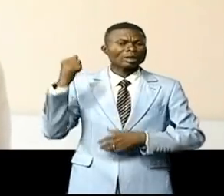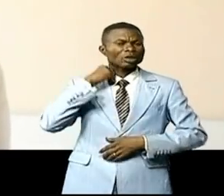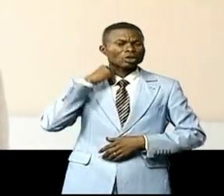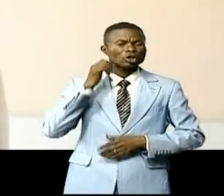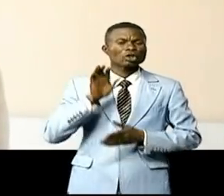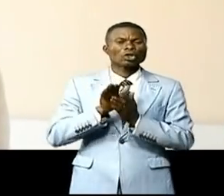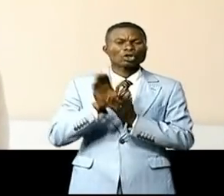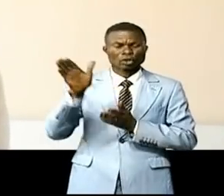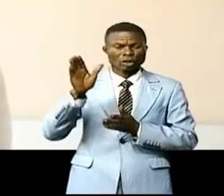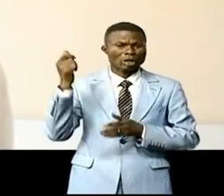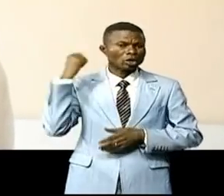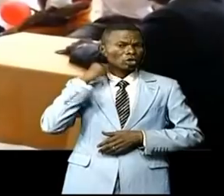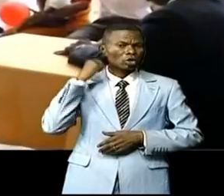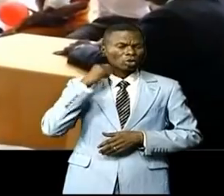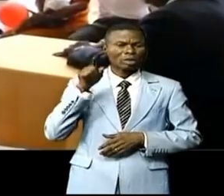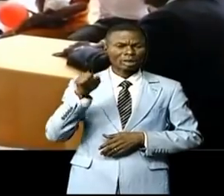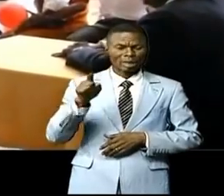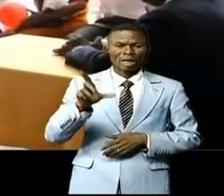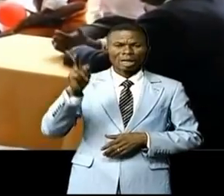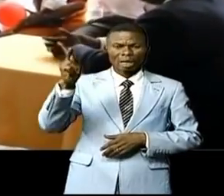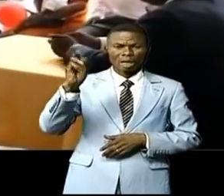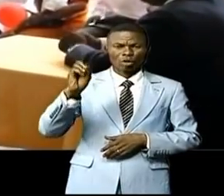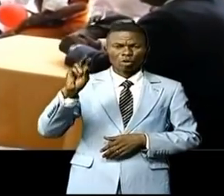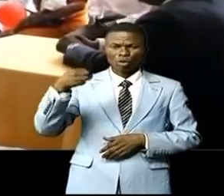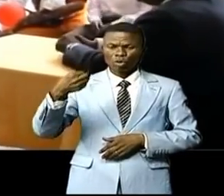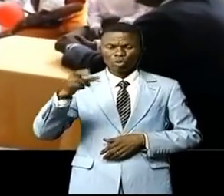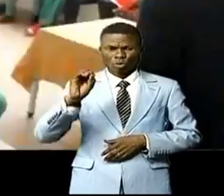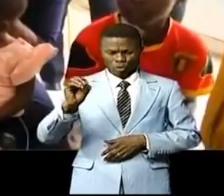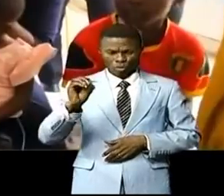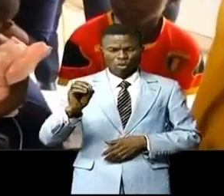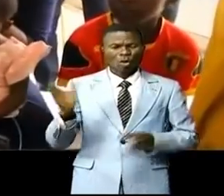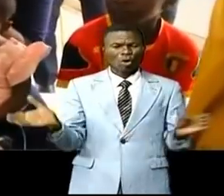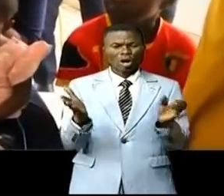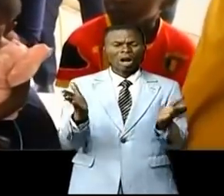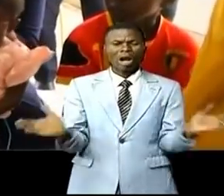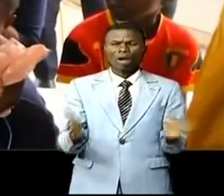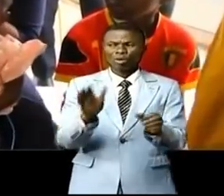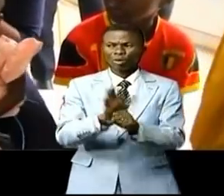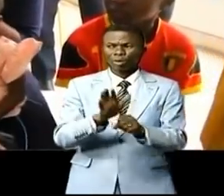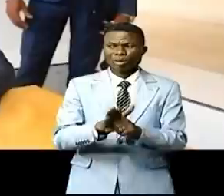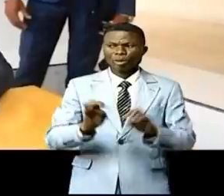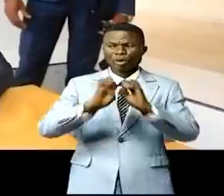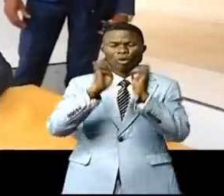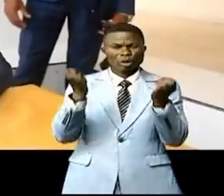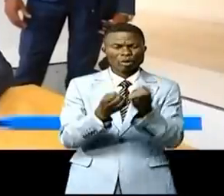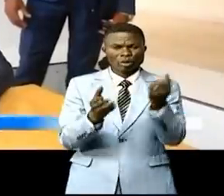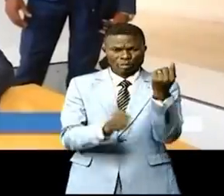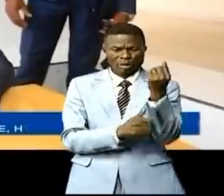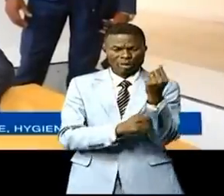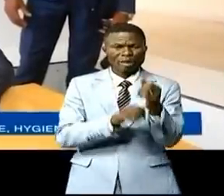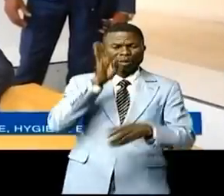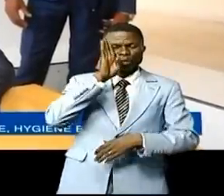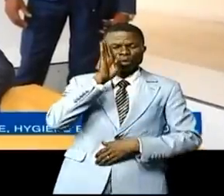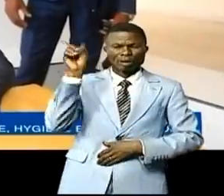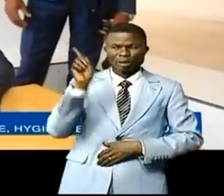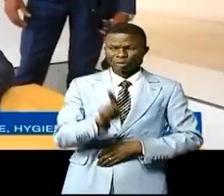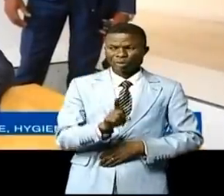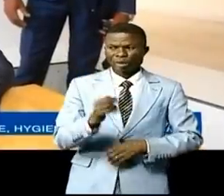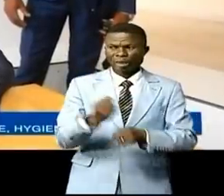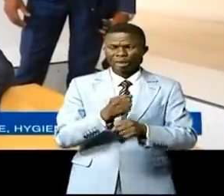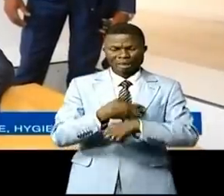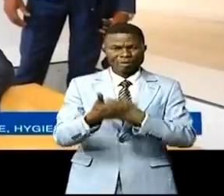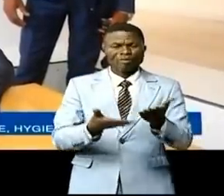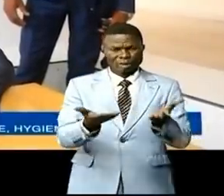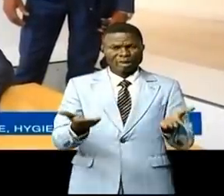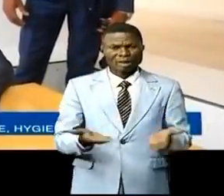directeur docteur Congo. J'encourage fortement l'équipe médicale pour ce qui a été réalisé,